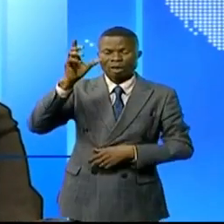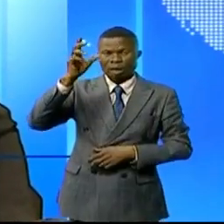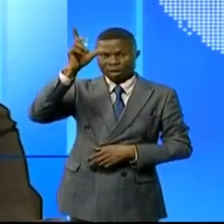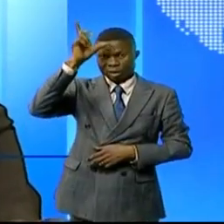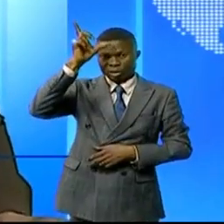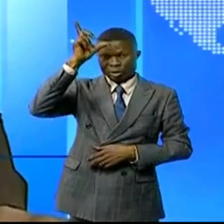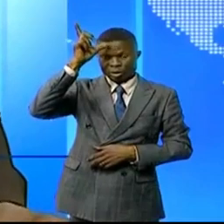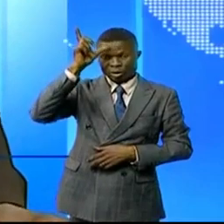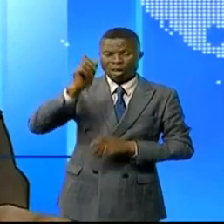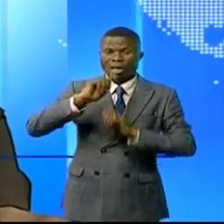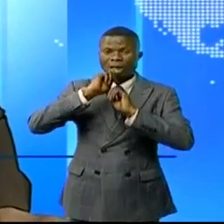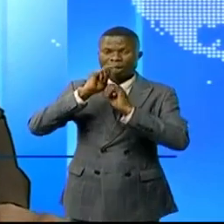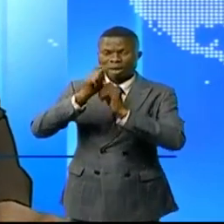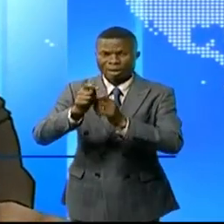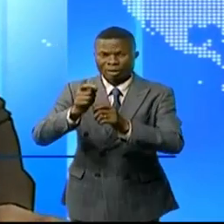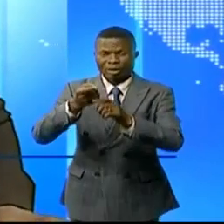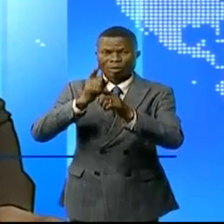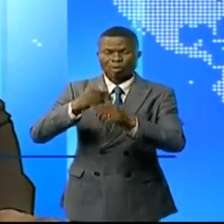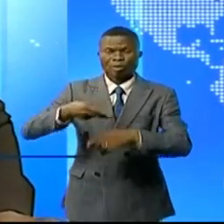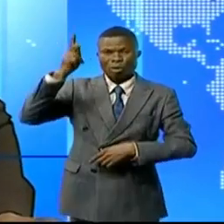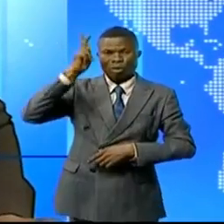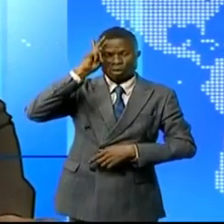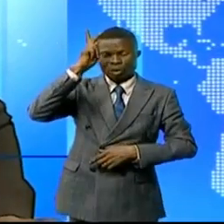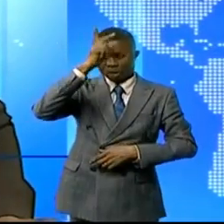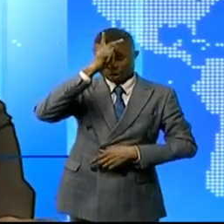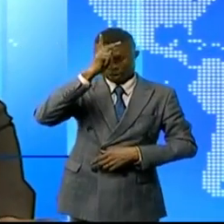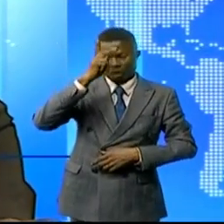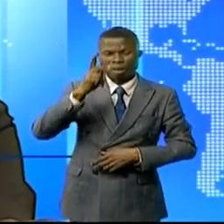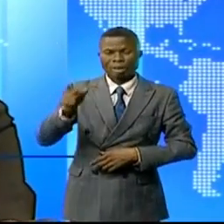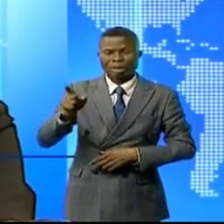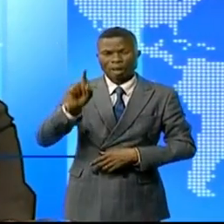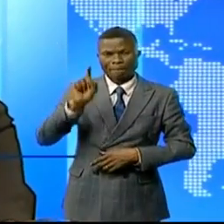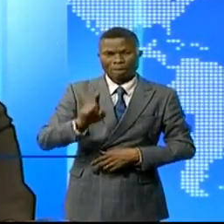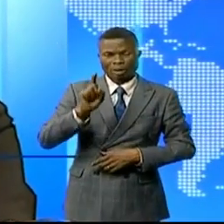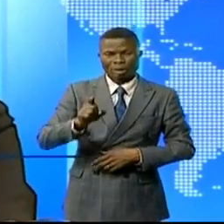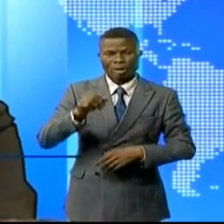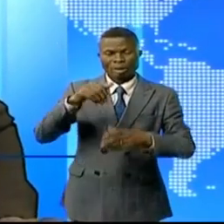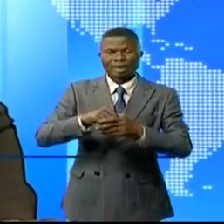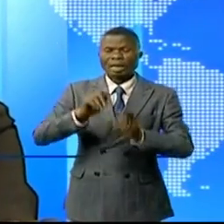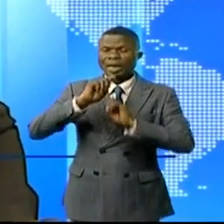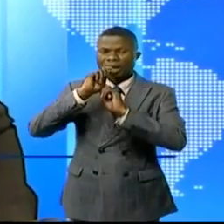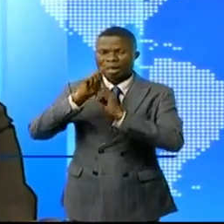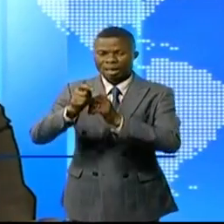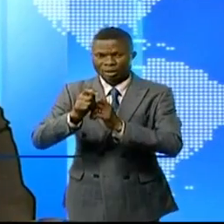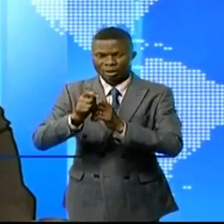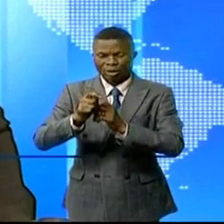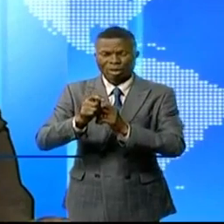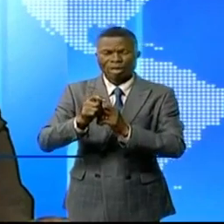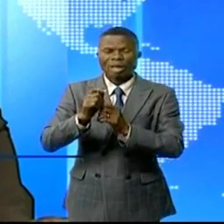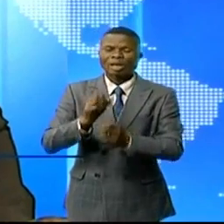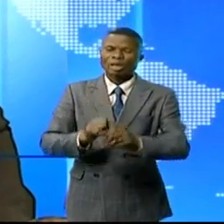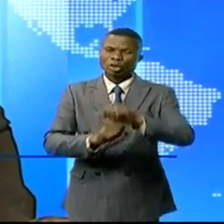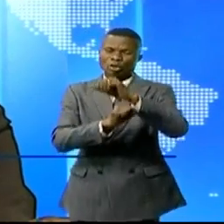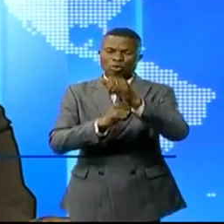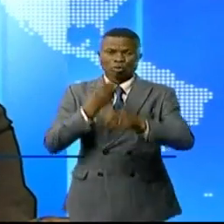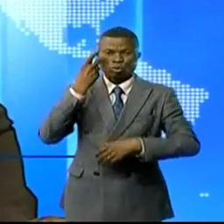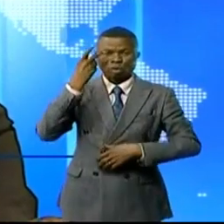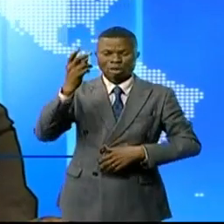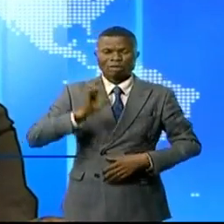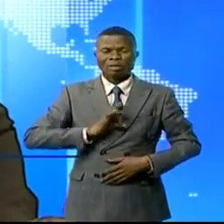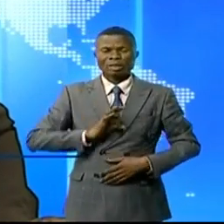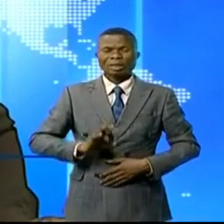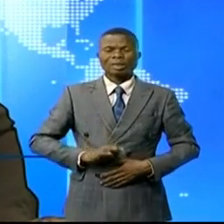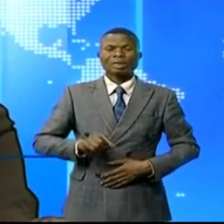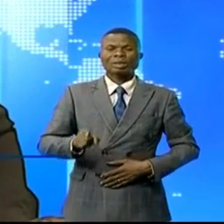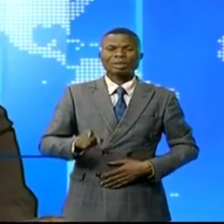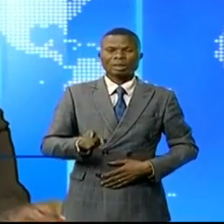geste est du gouverneur du Haut-Katanga, Jacques Kabila, qui a voulu, à travers ce geste, accomplir la vision du président de la République, Félix-Antoine